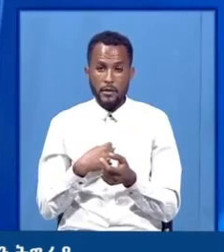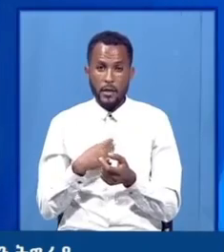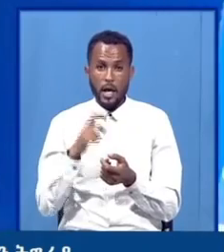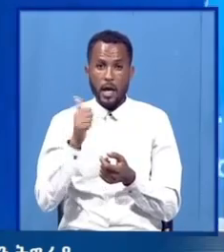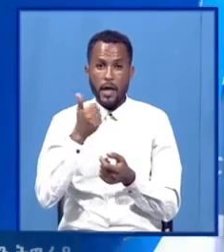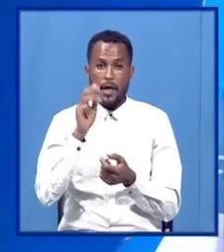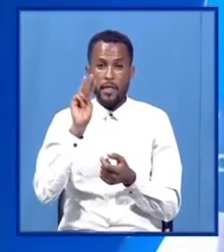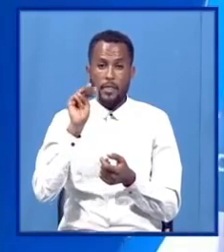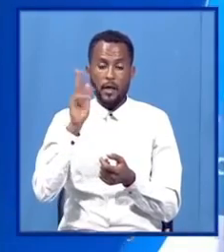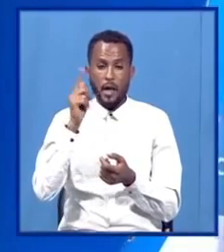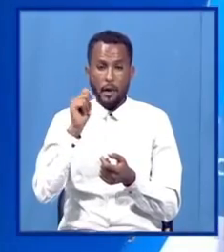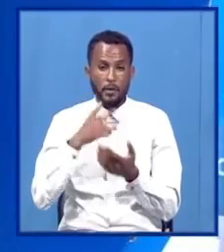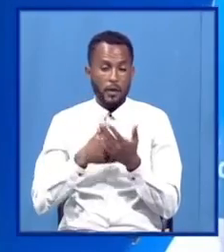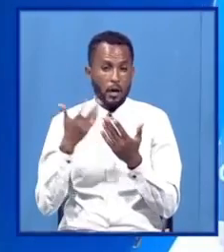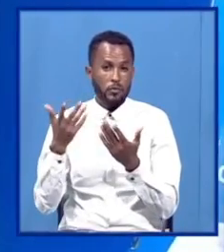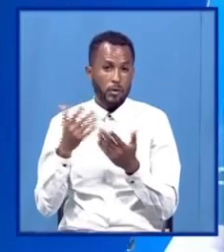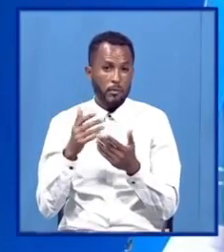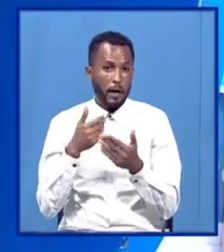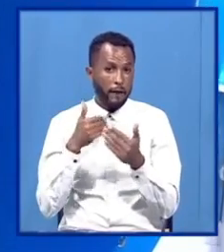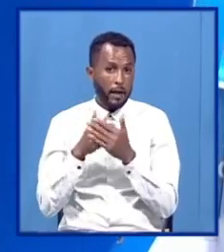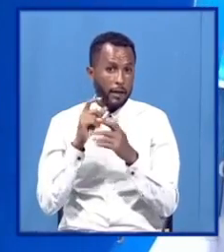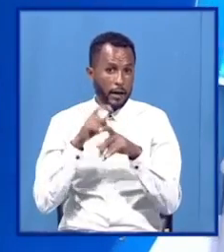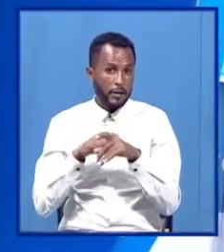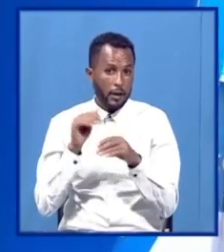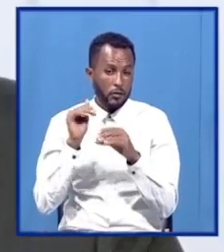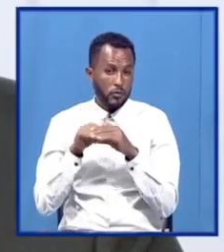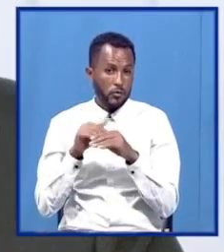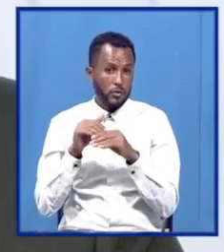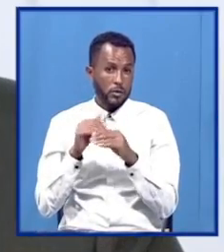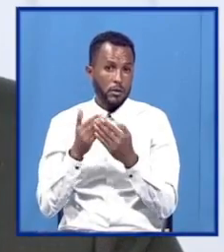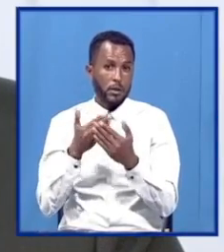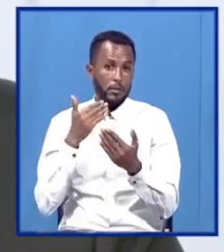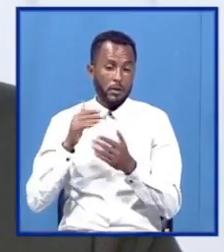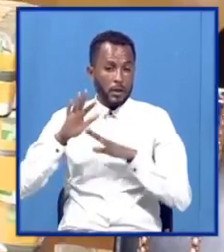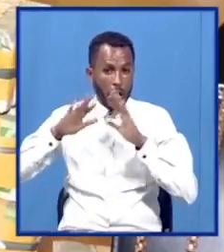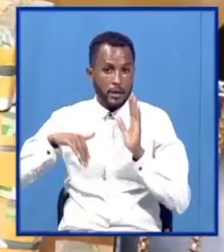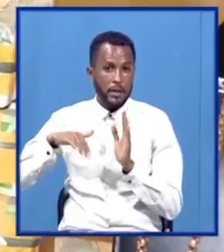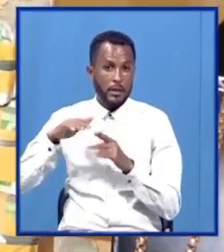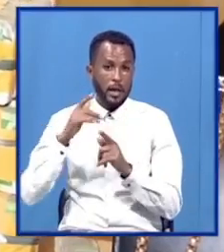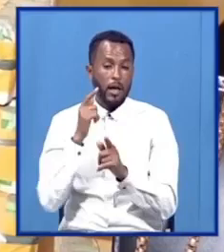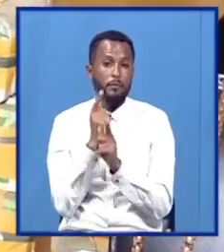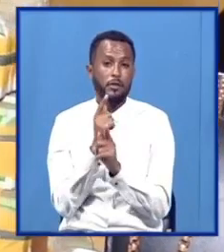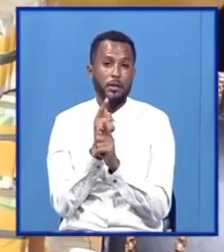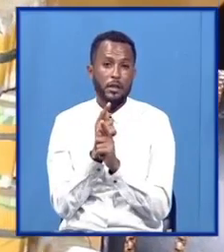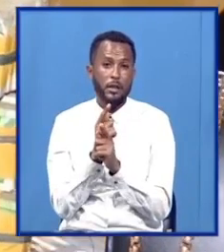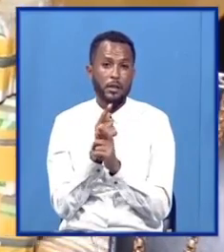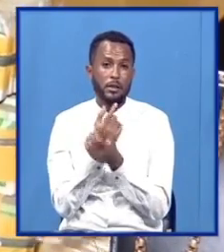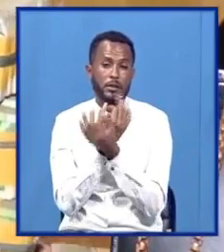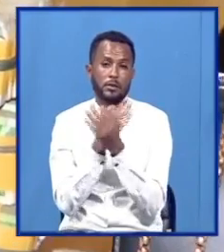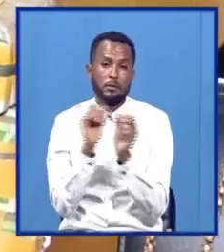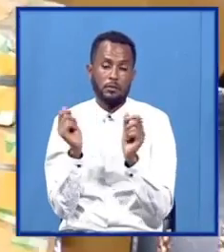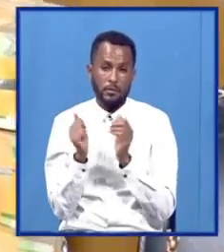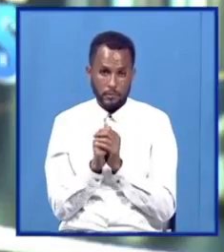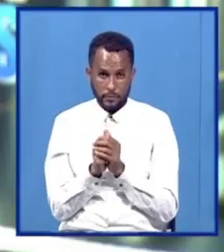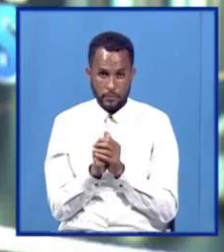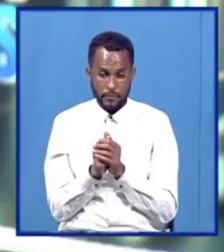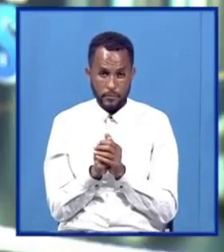አይቲኤም አብዚ አርባ ጊዜ ብቻ አውክል ተጾሙ ነው እዚህ ተሰጥ ውስጥ ቀድማ ሸንዳስ ብርግጠኝነት ፋንክሽናል ጎሮይና